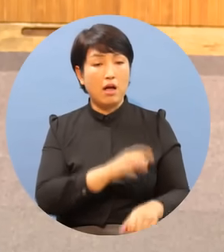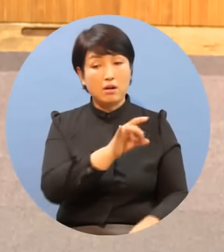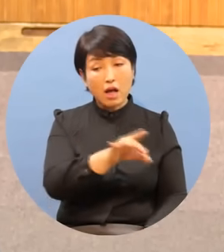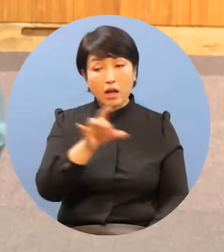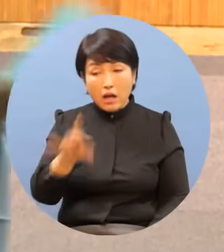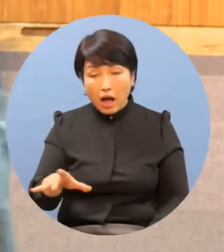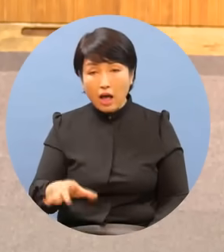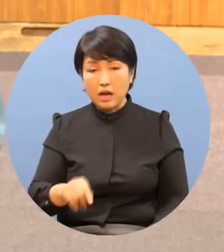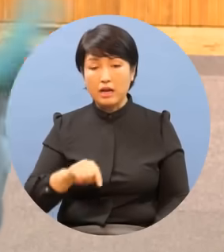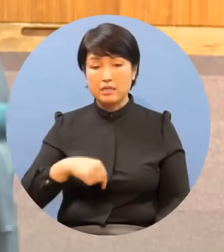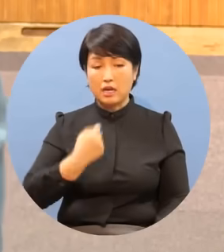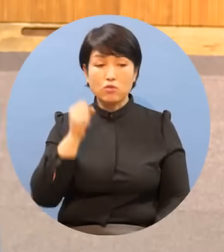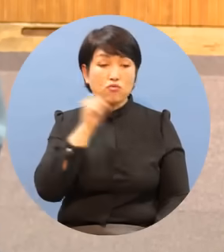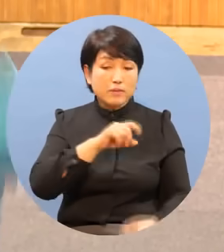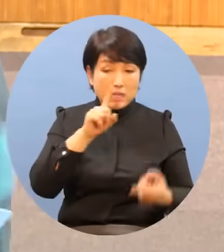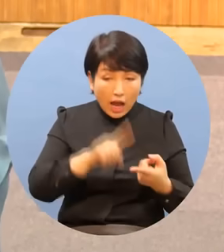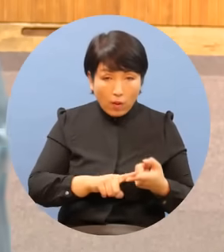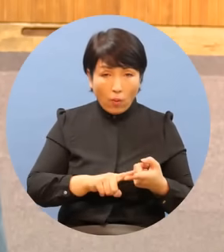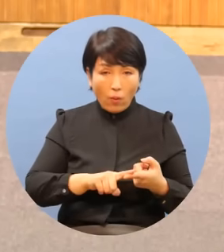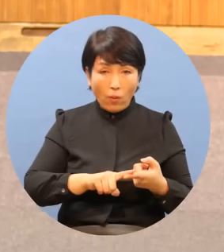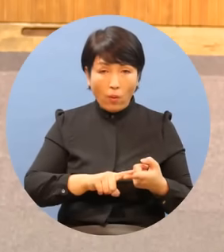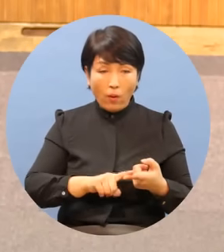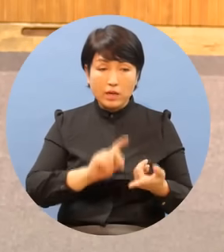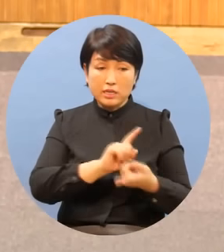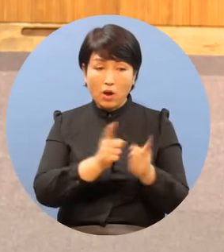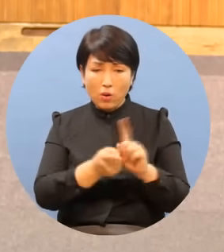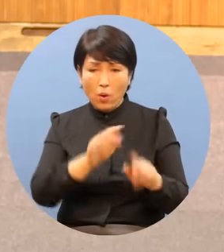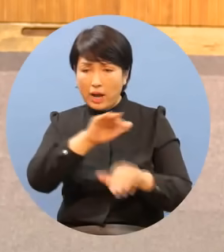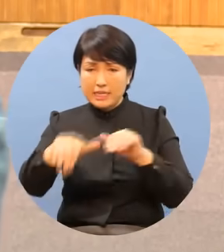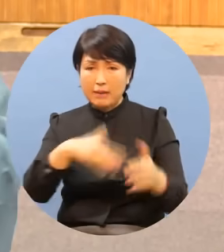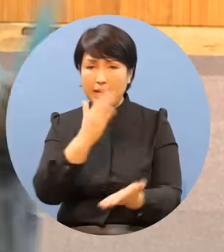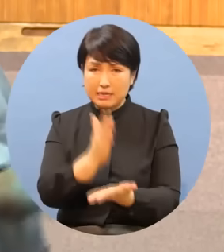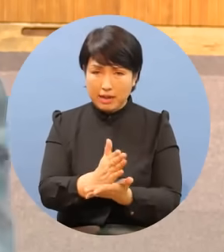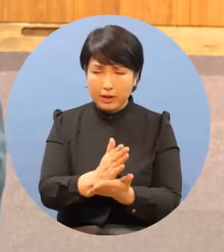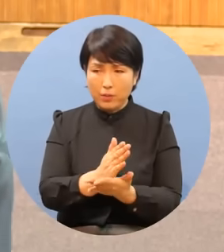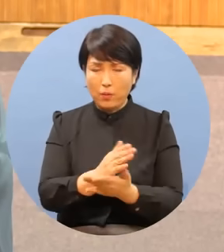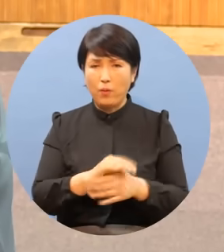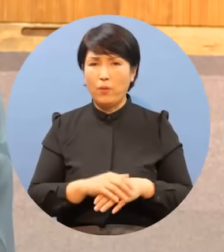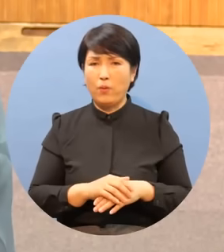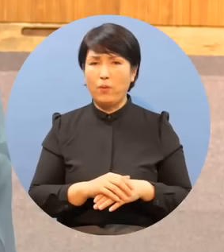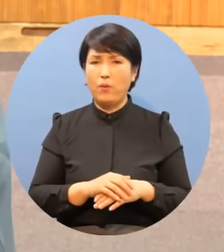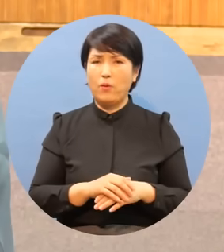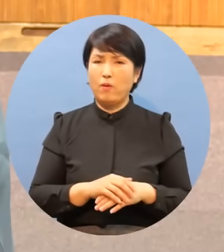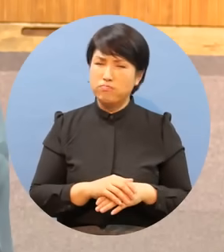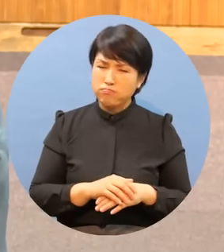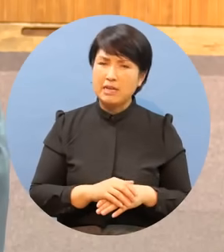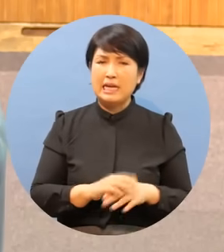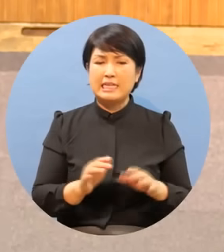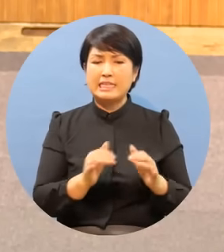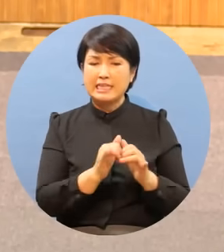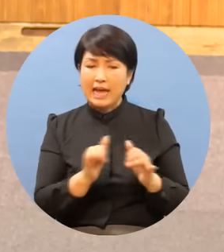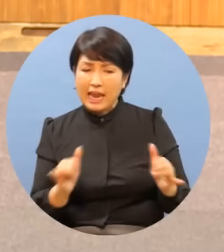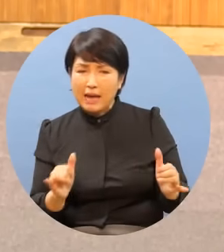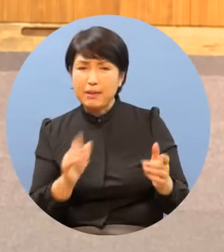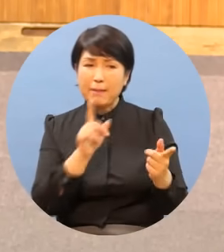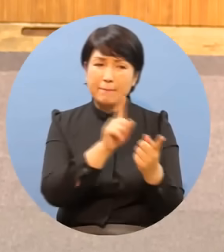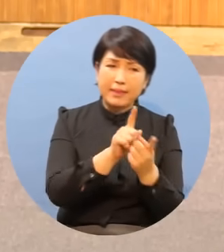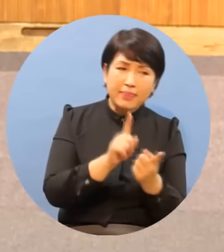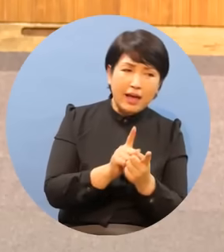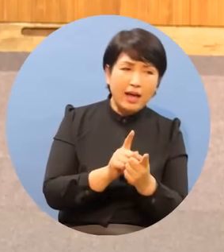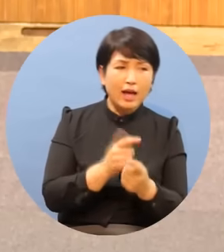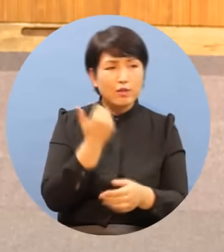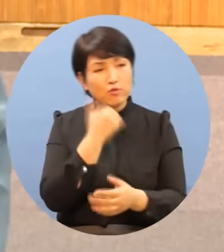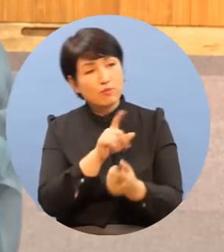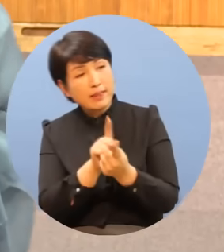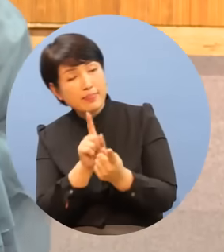자기 취향과 간섭하지 말고 사람 만나고 이런 거 무슨 뭐 꼭 바람을 피운다는 게 아니라 사람을 만나는 이런